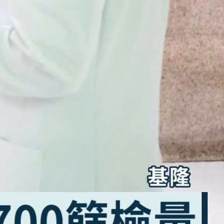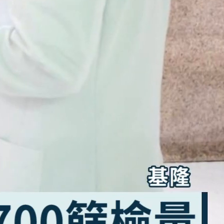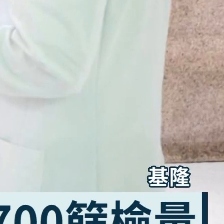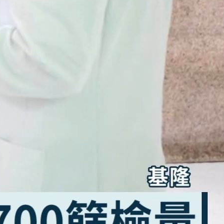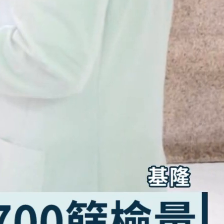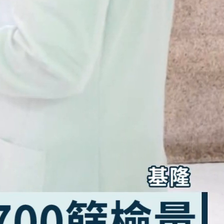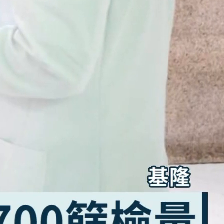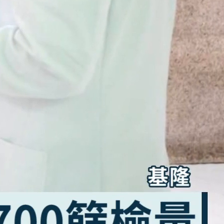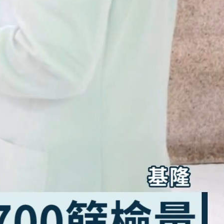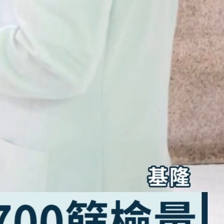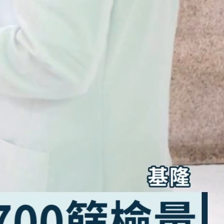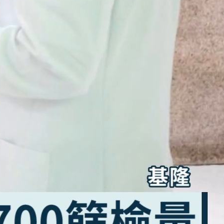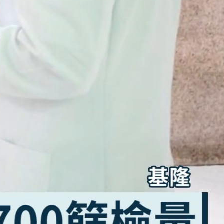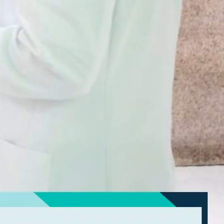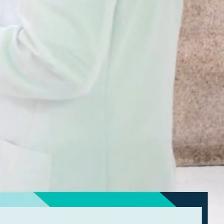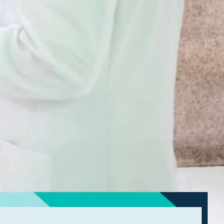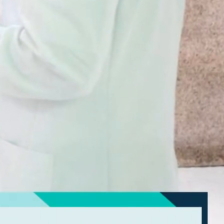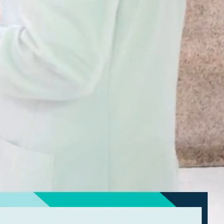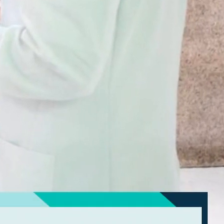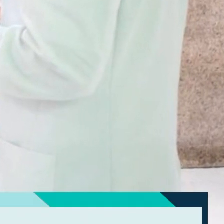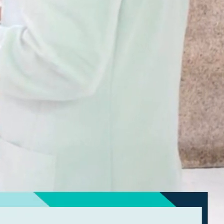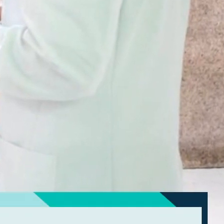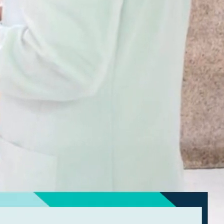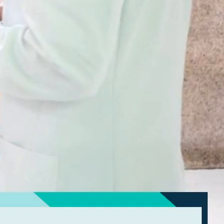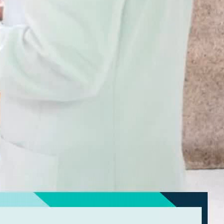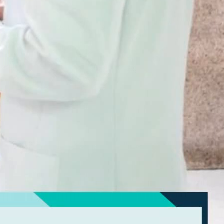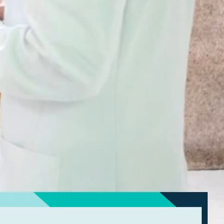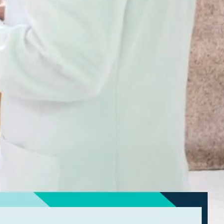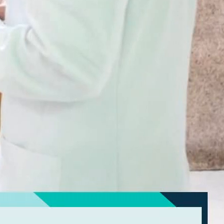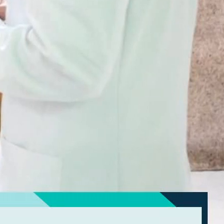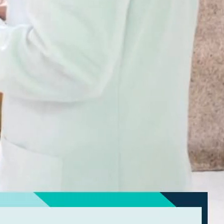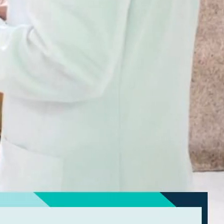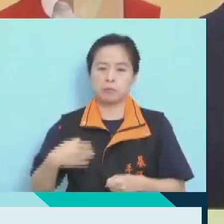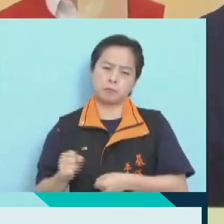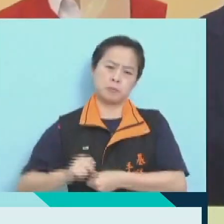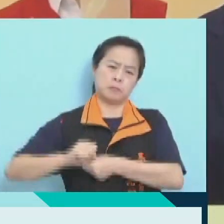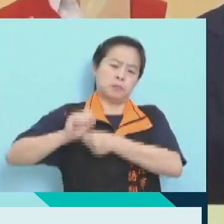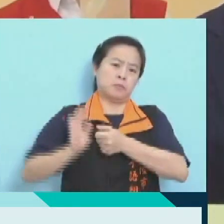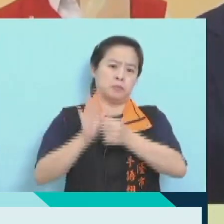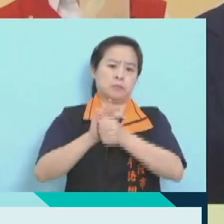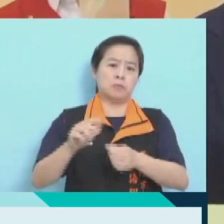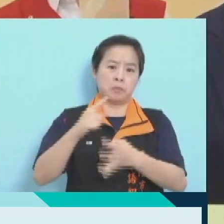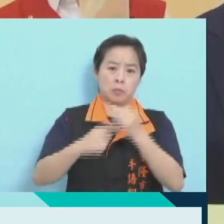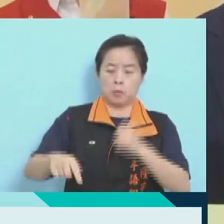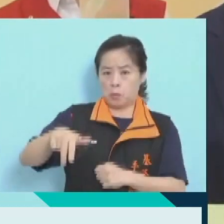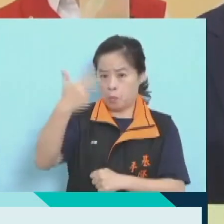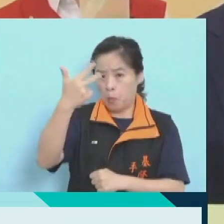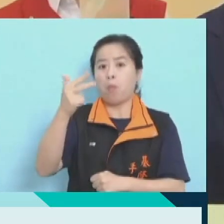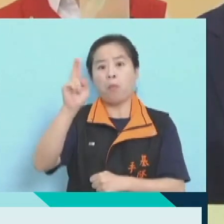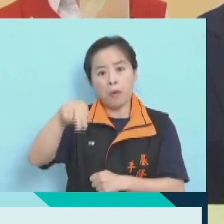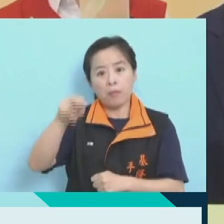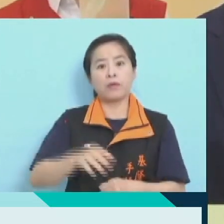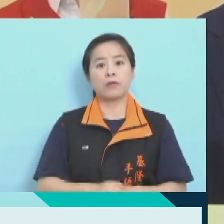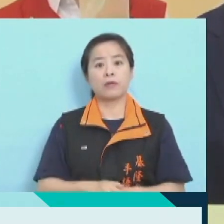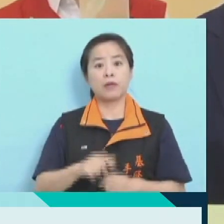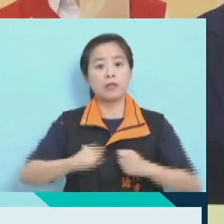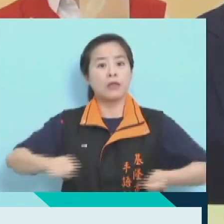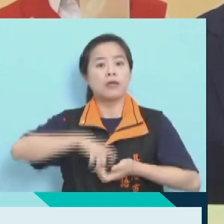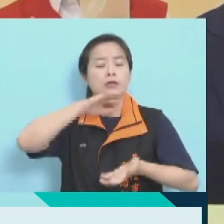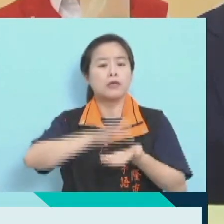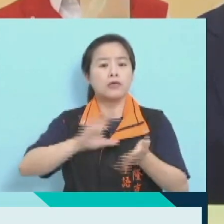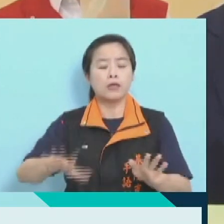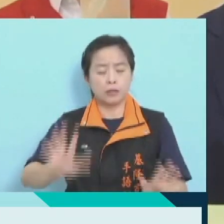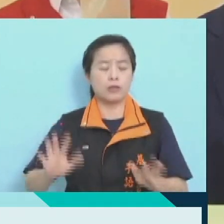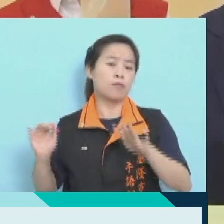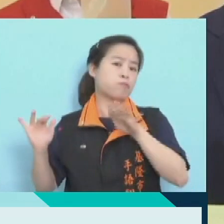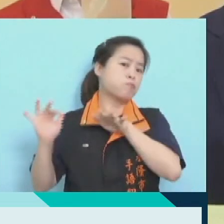机台。 采检量能哦，是可以再增加700例哈。那长庚医院现在一天的